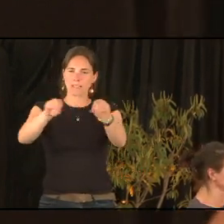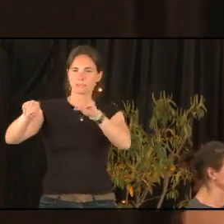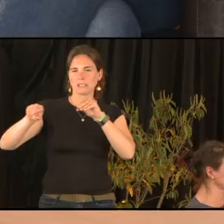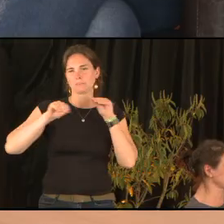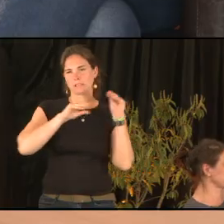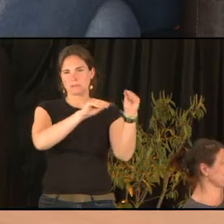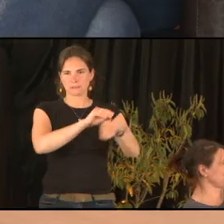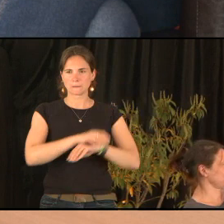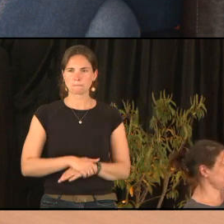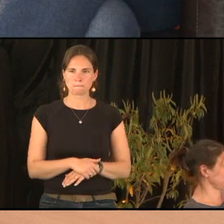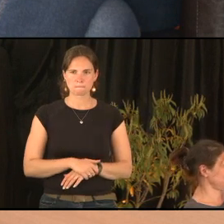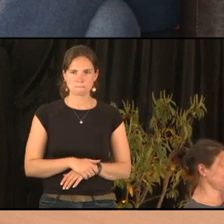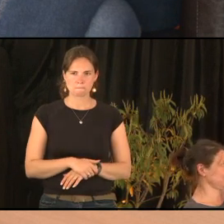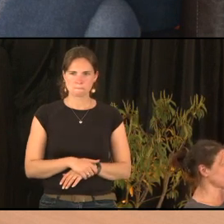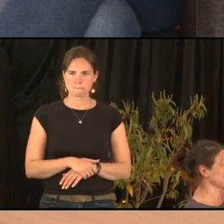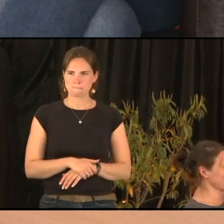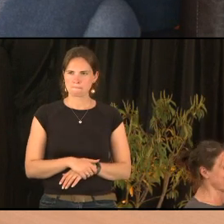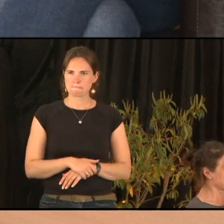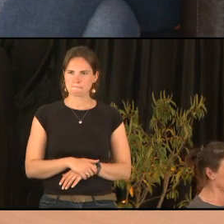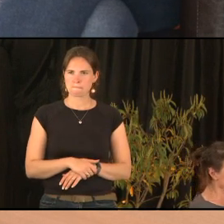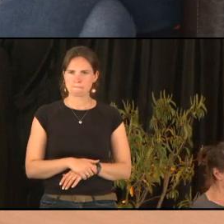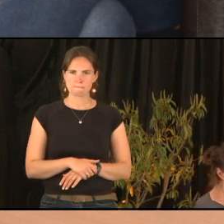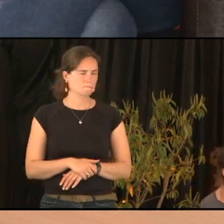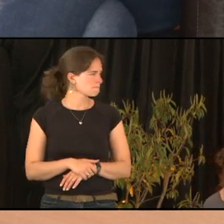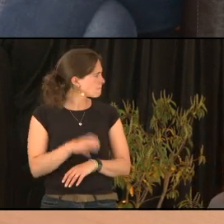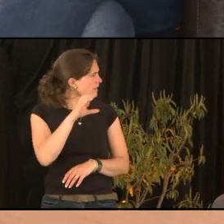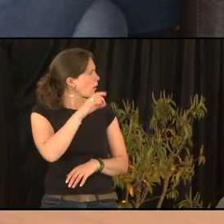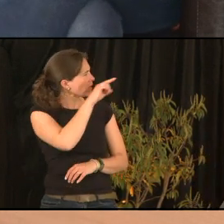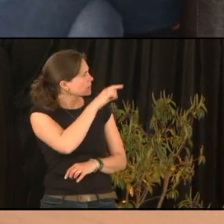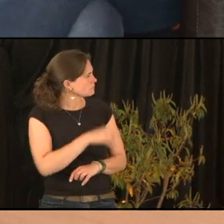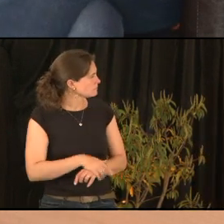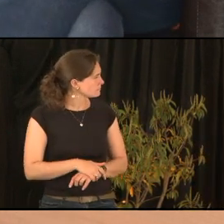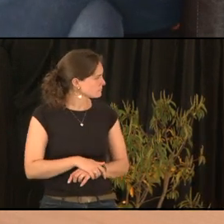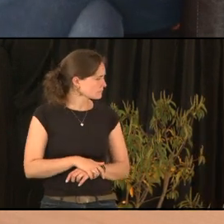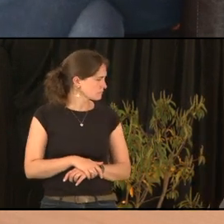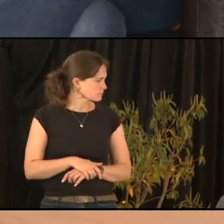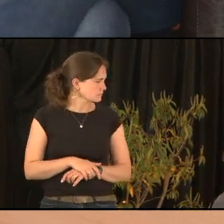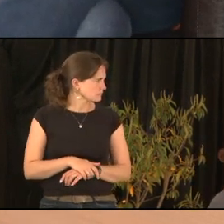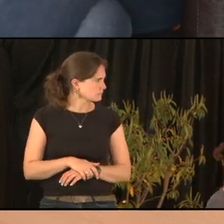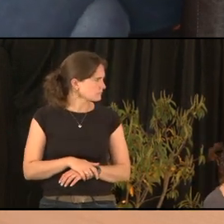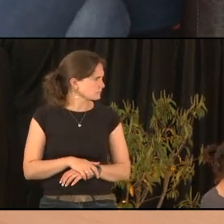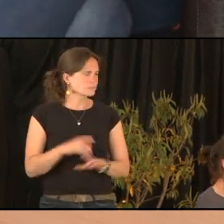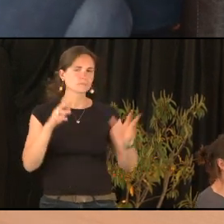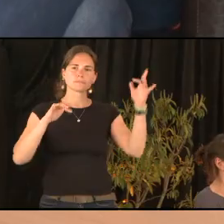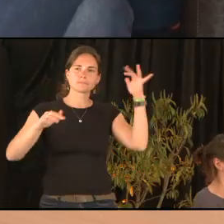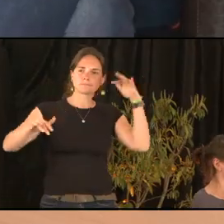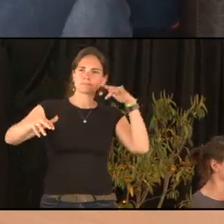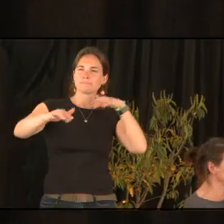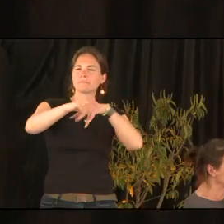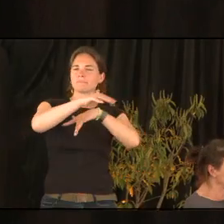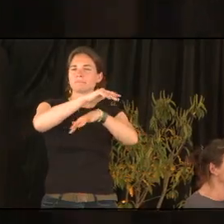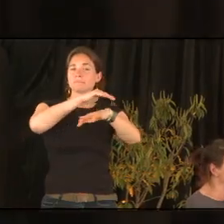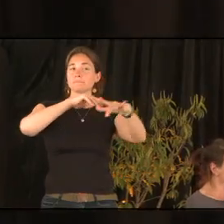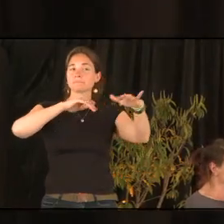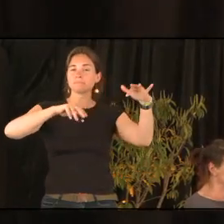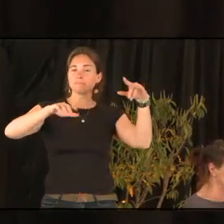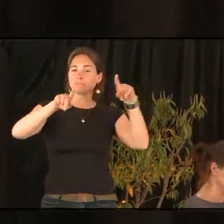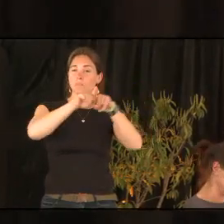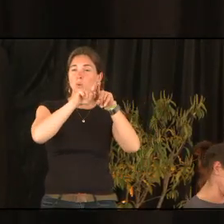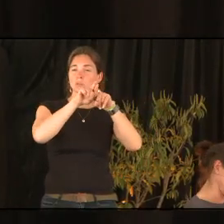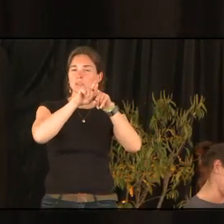nécessite une forme d'incarnation et qui peut être multiple, quoi. Et donc j'avais envie de jouer sur cette question de comment on peut être comment peut-on être un et